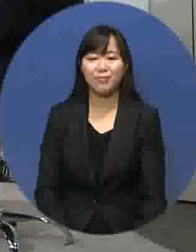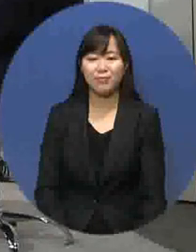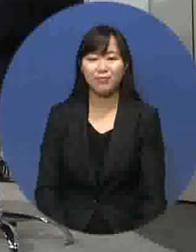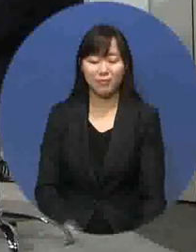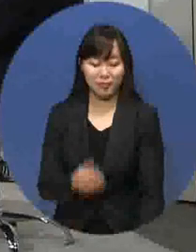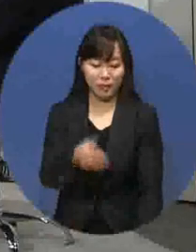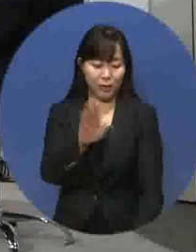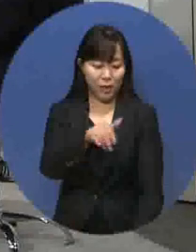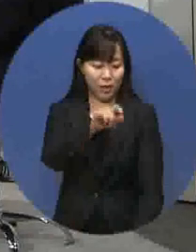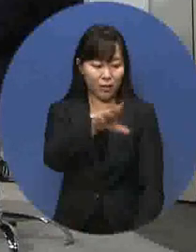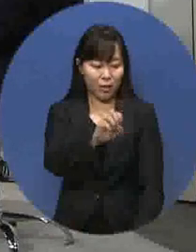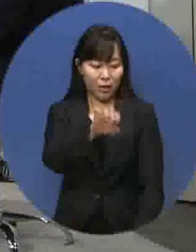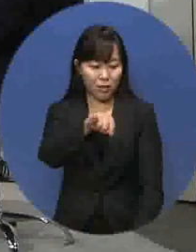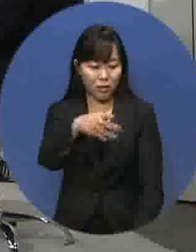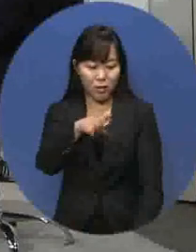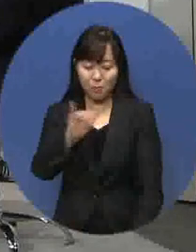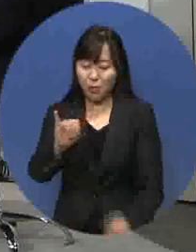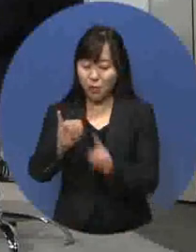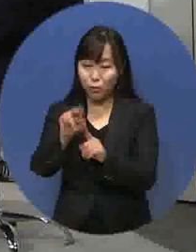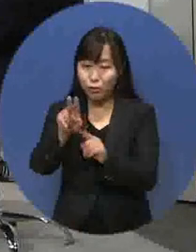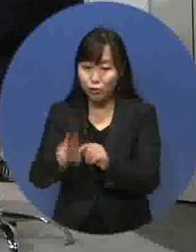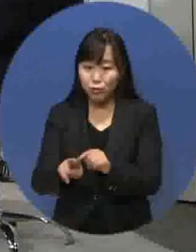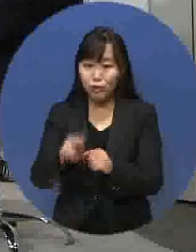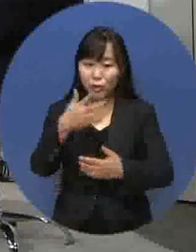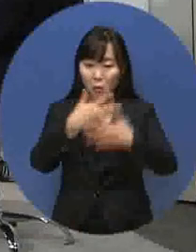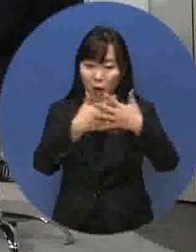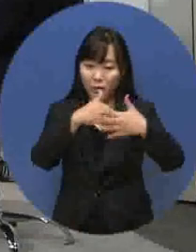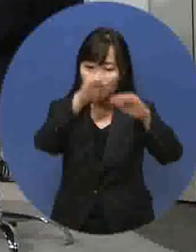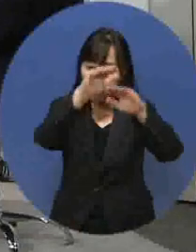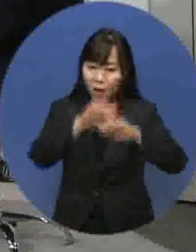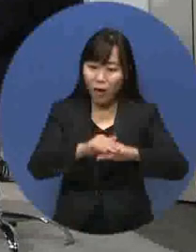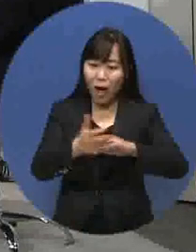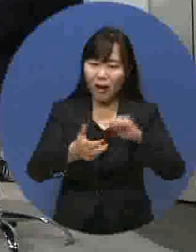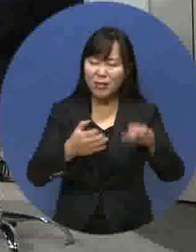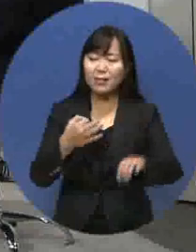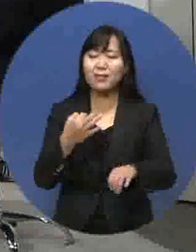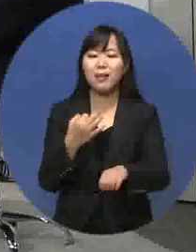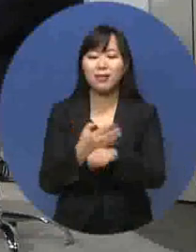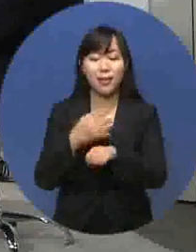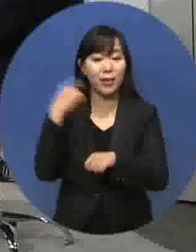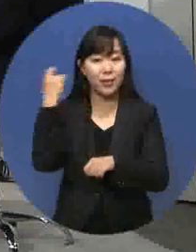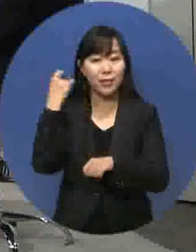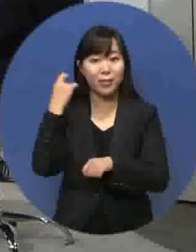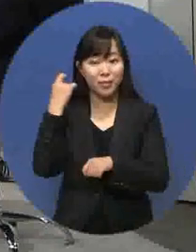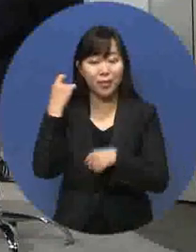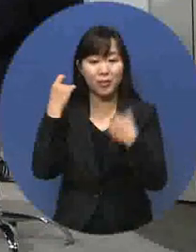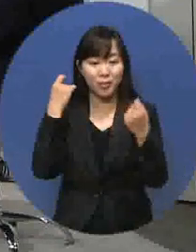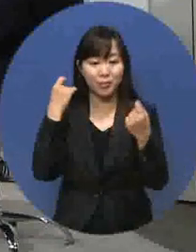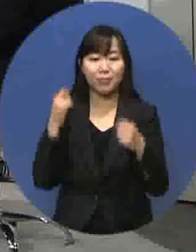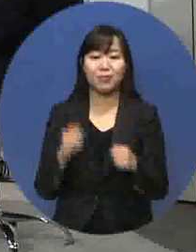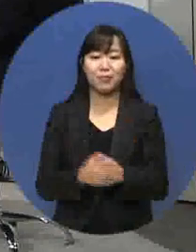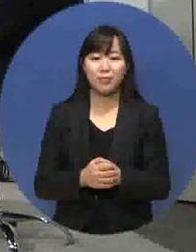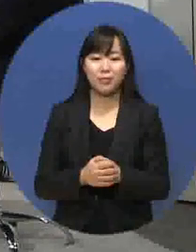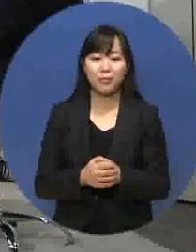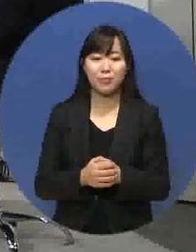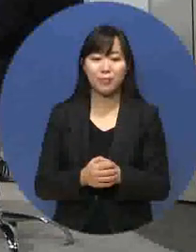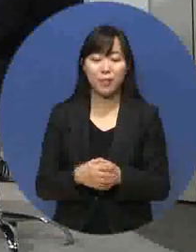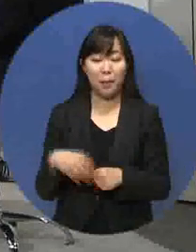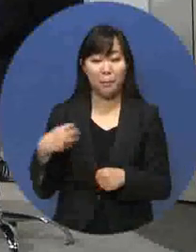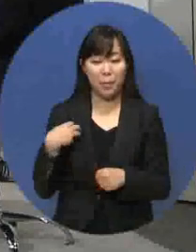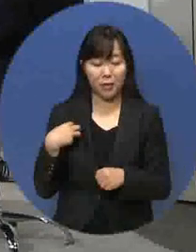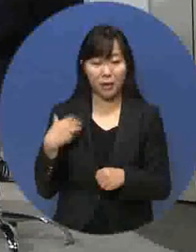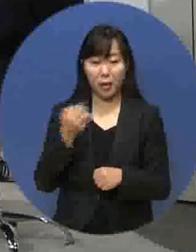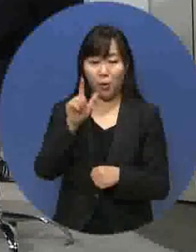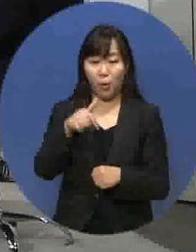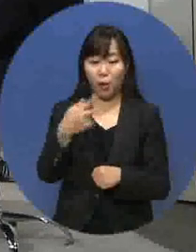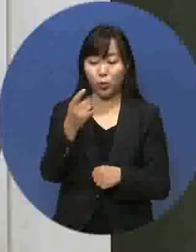그 강철비 2의 내용은 아까 잠깐 들었지만은 그 배역을